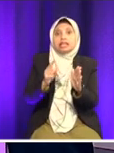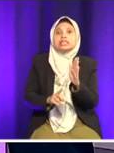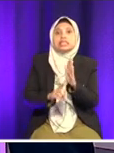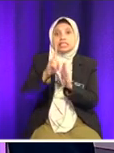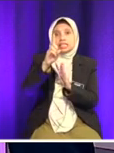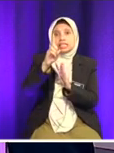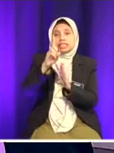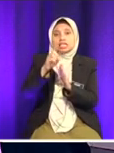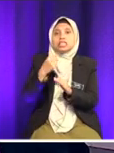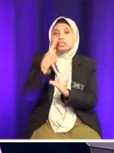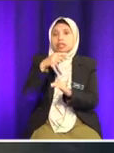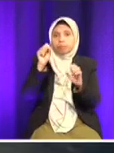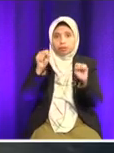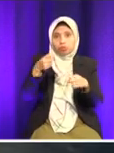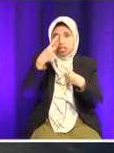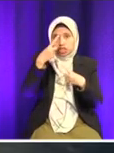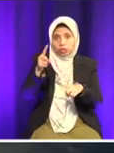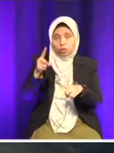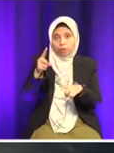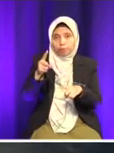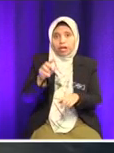Siapa yang beli jawab